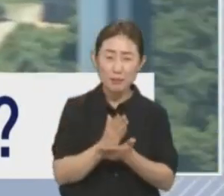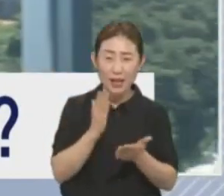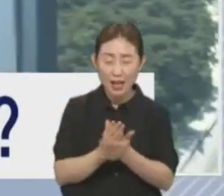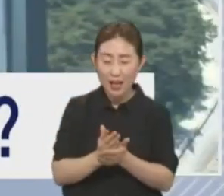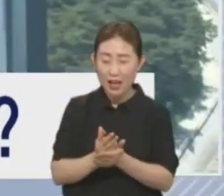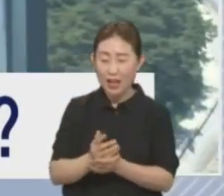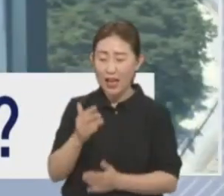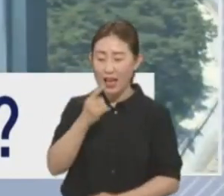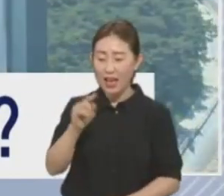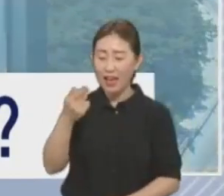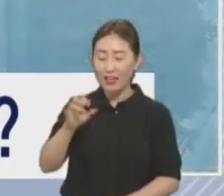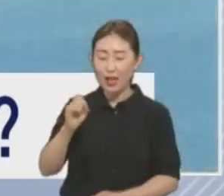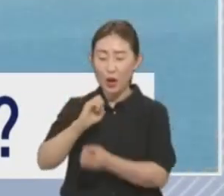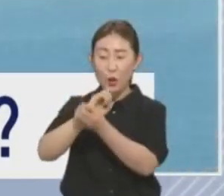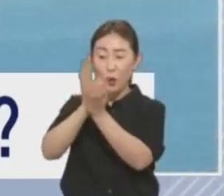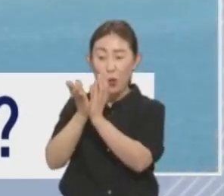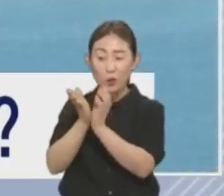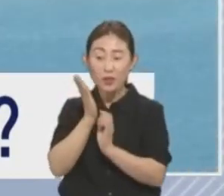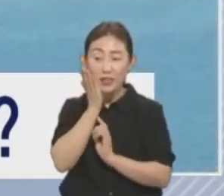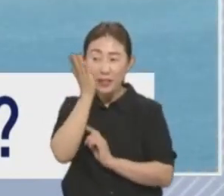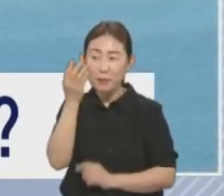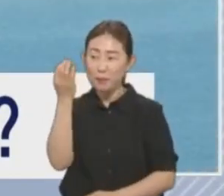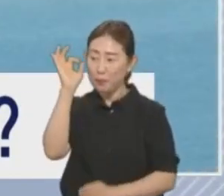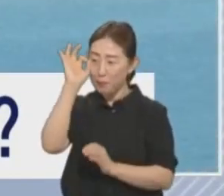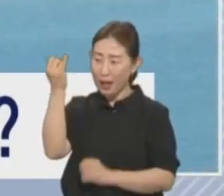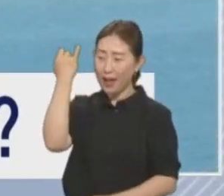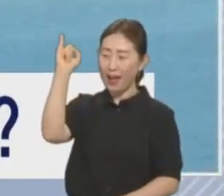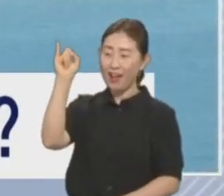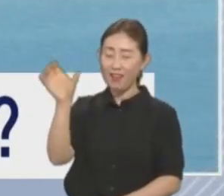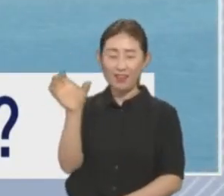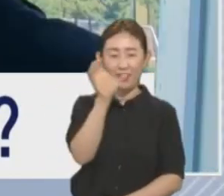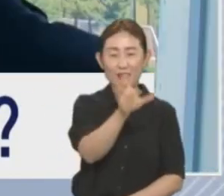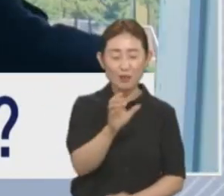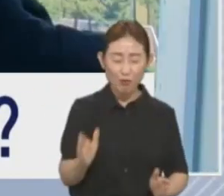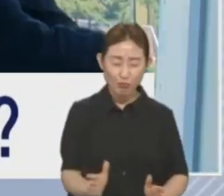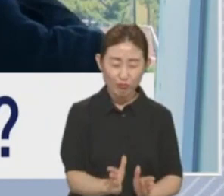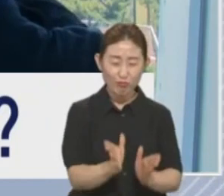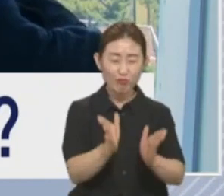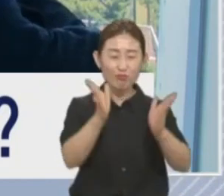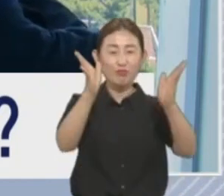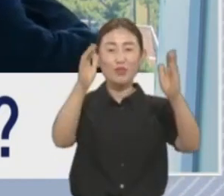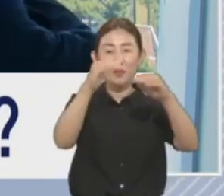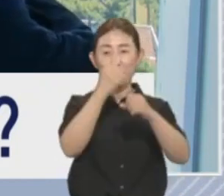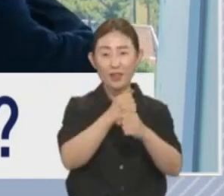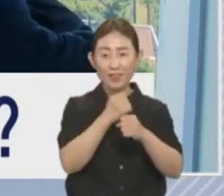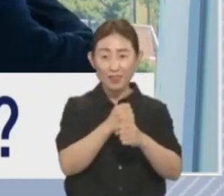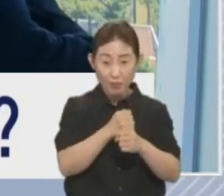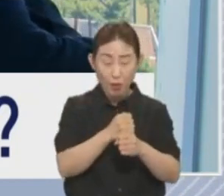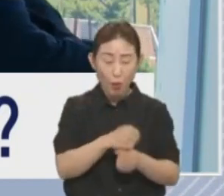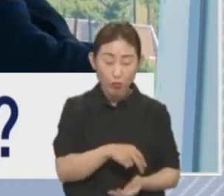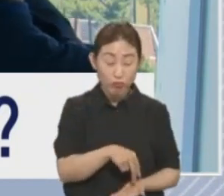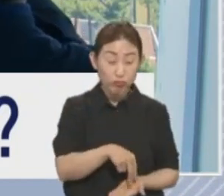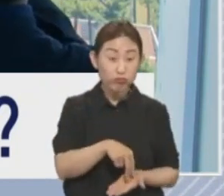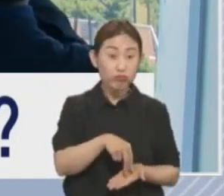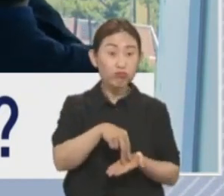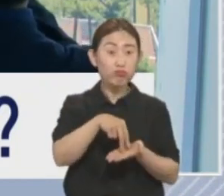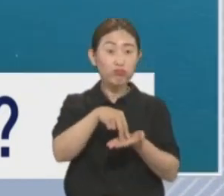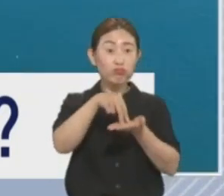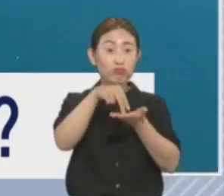수 있는 감각적 디자인으로 다시 한번 탈바꿈 시켜봤고요. 올라가서 보시면은